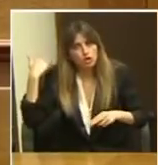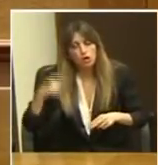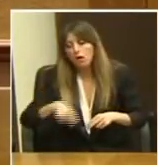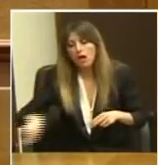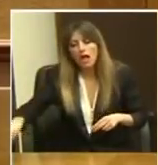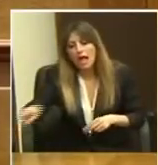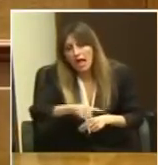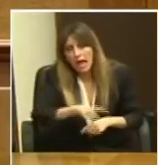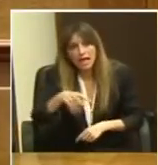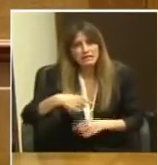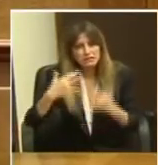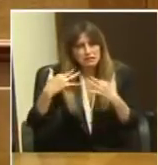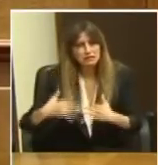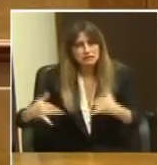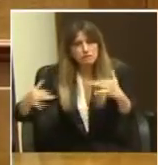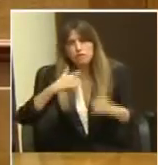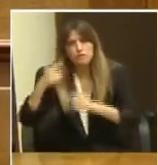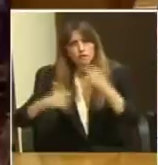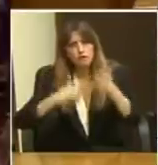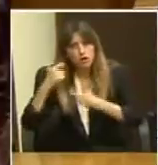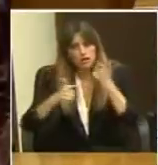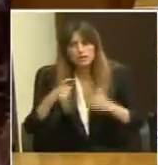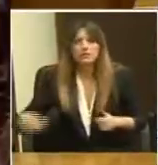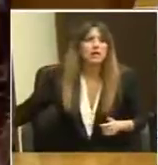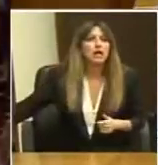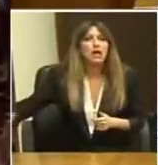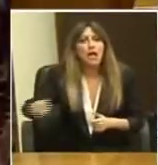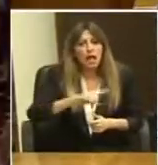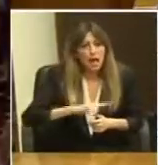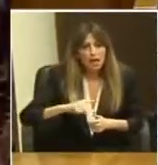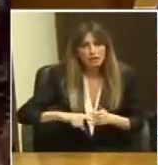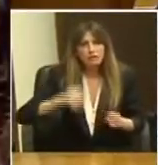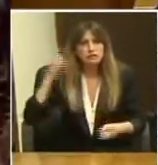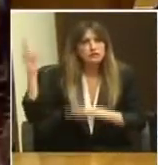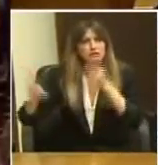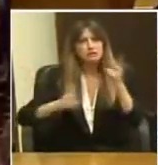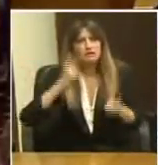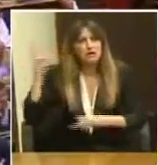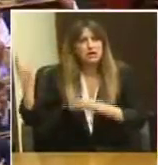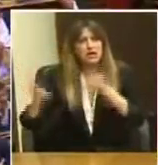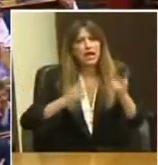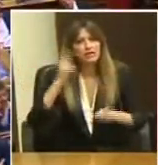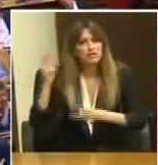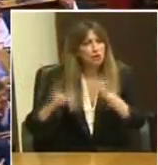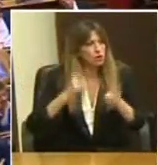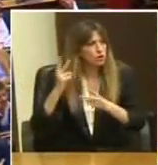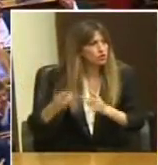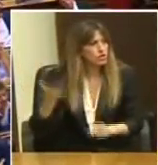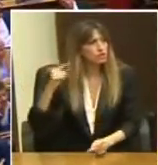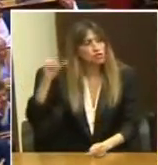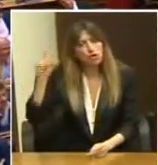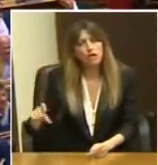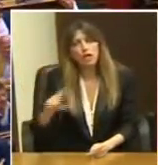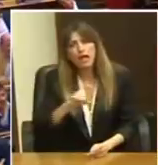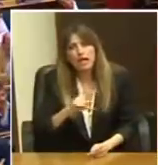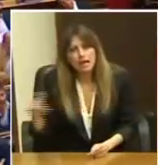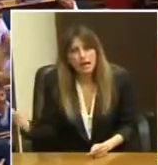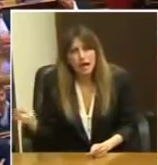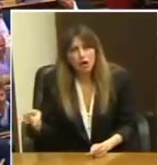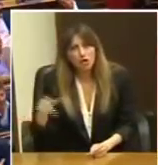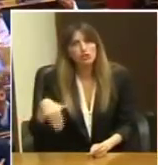Είστε οι ίδιοι που κατηγορούσατε τα ακραία στελέχη του λαός ότι δεν συνεργάζεστε και το κάνατε